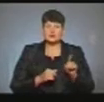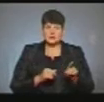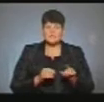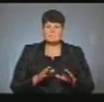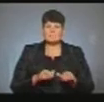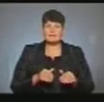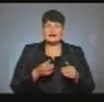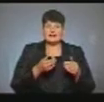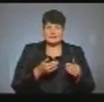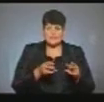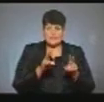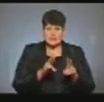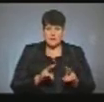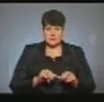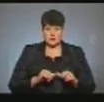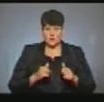його на розгляд комісії.